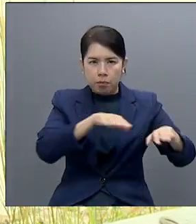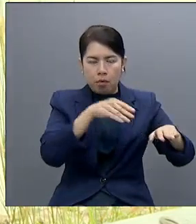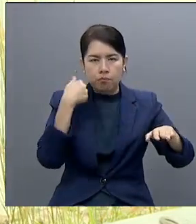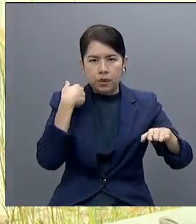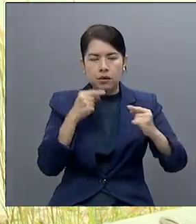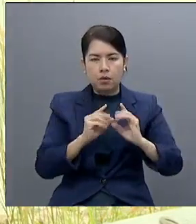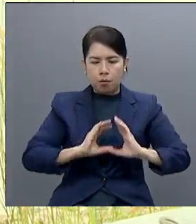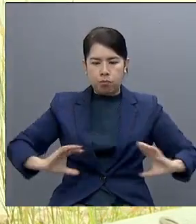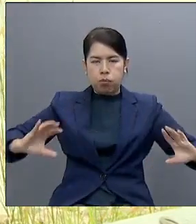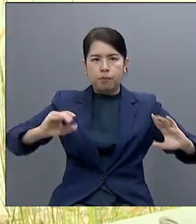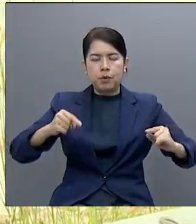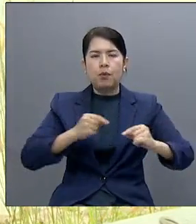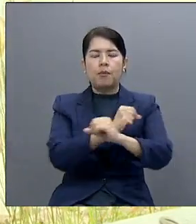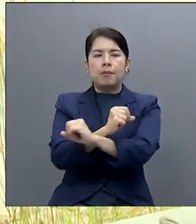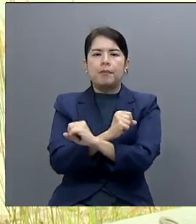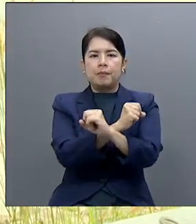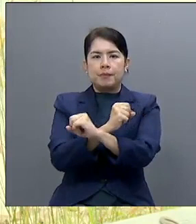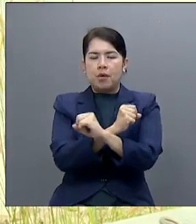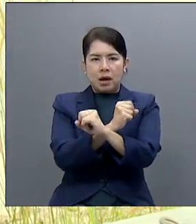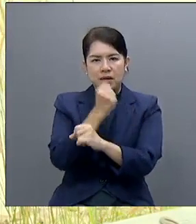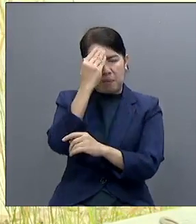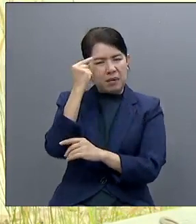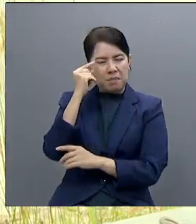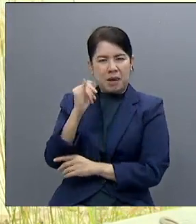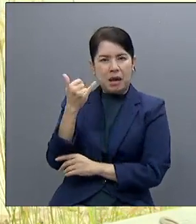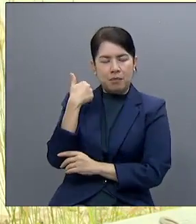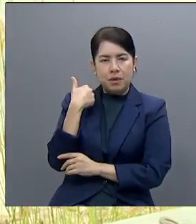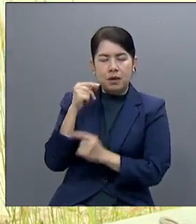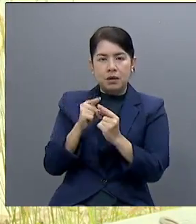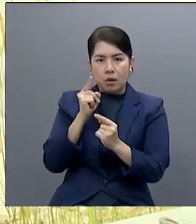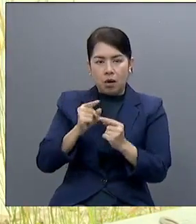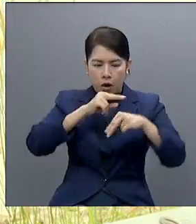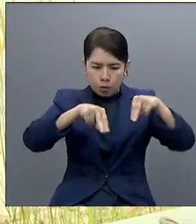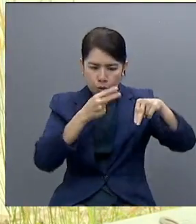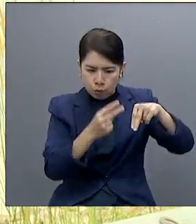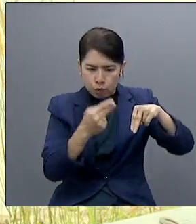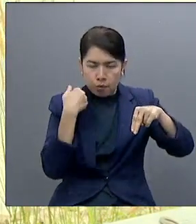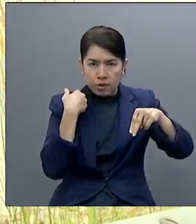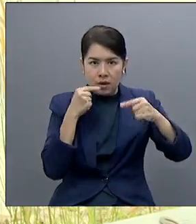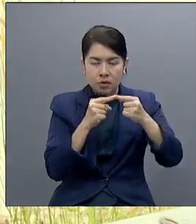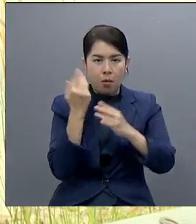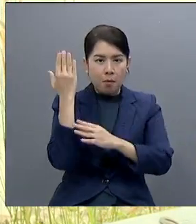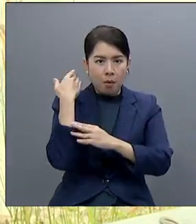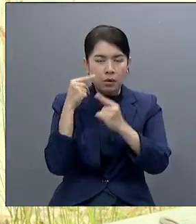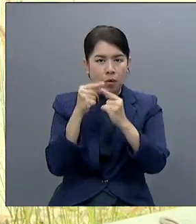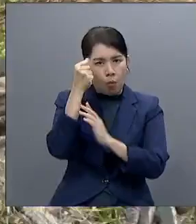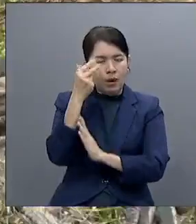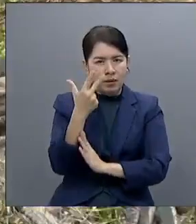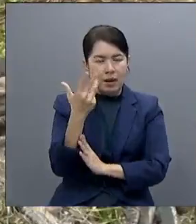องหัวช้างเพื่อเตรียมความพร้อมที่อาจจะให้เข้าไปตรวจสอบที่เกิดเหตุการปะทะเมื่อ3วันก่อนหน้านี้ครับ